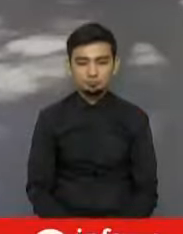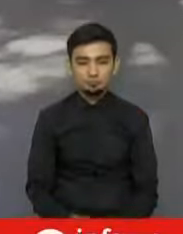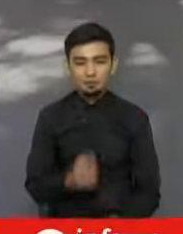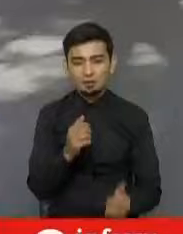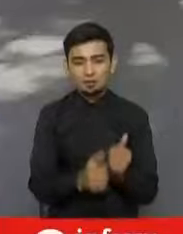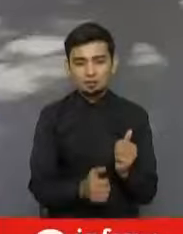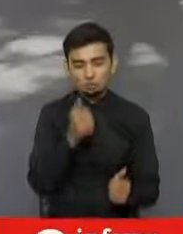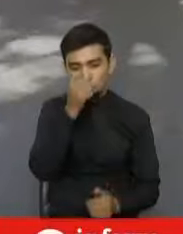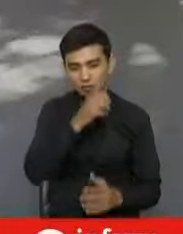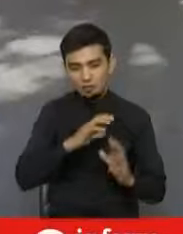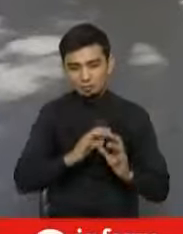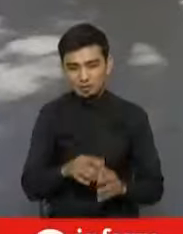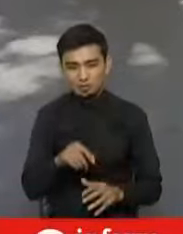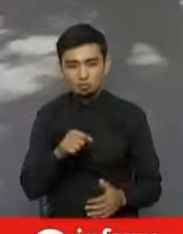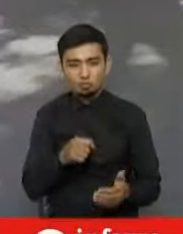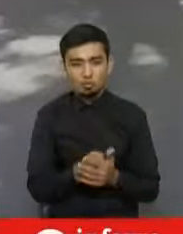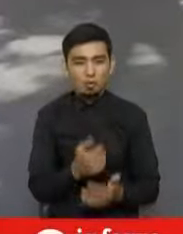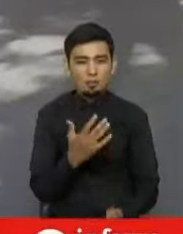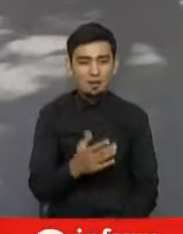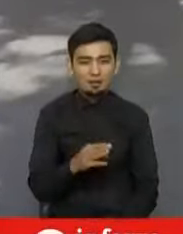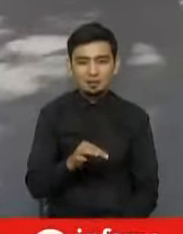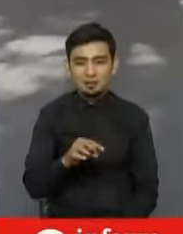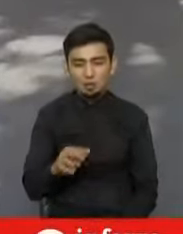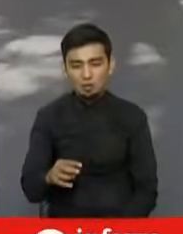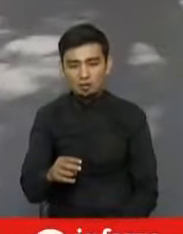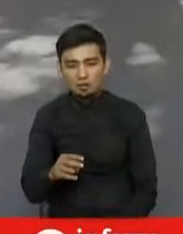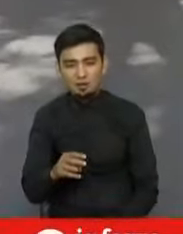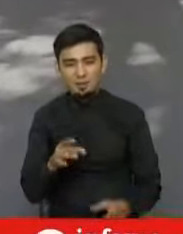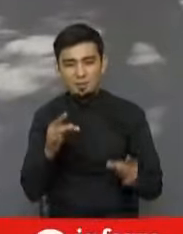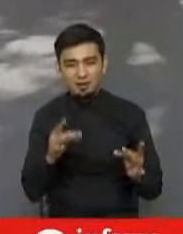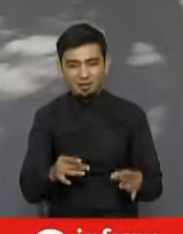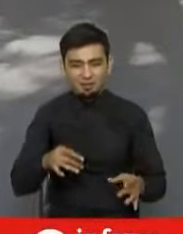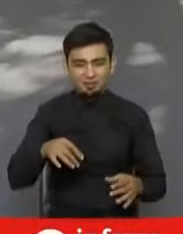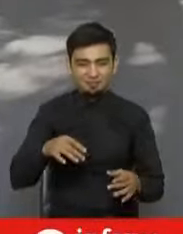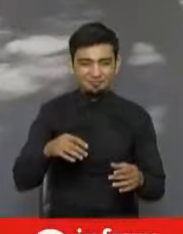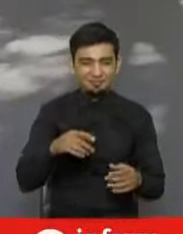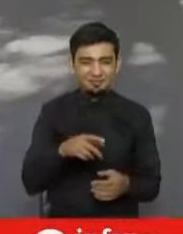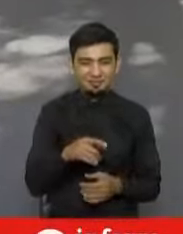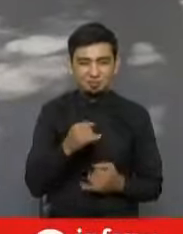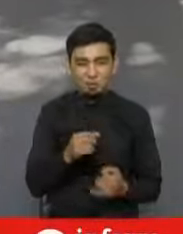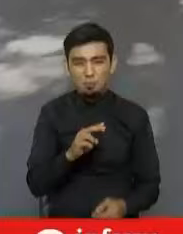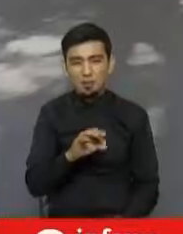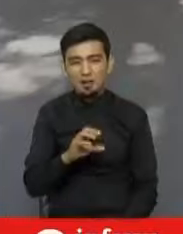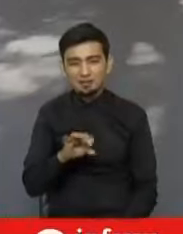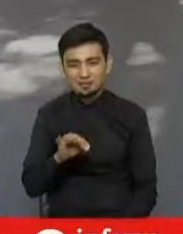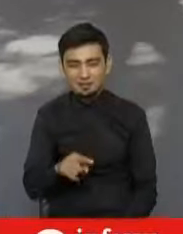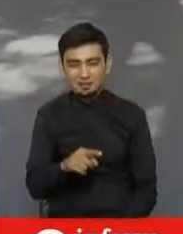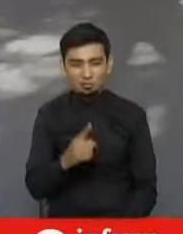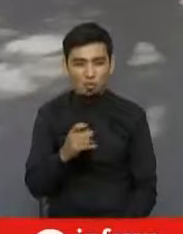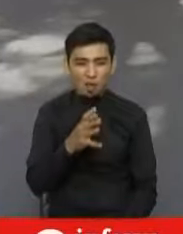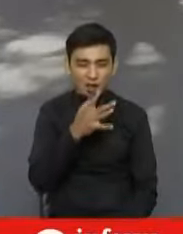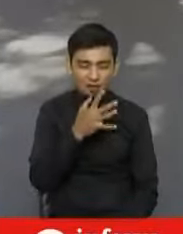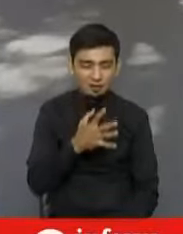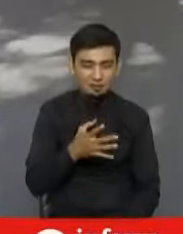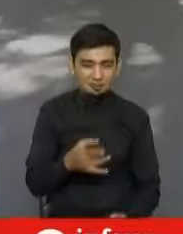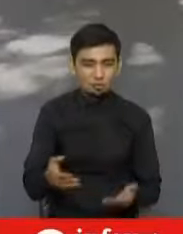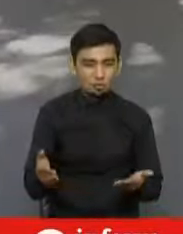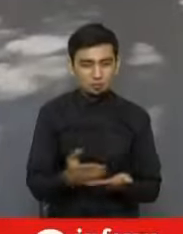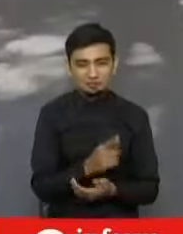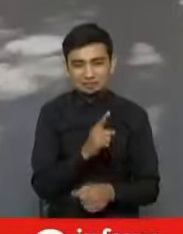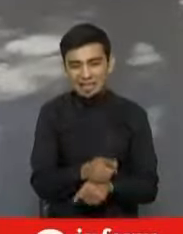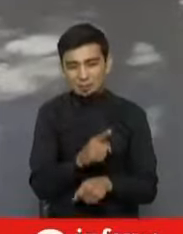Ежегодно в мире используют до 5 триллионов пластиковых пакетов. Учитывая, что разлагаются они сотни лет, во всем мире их пытаются